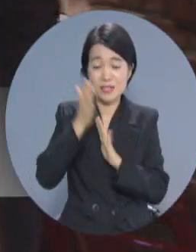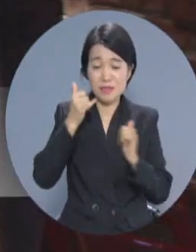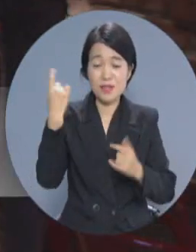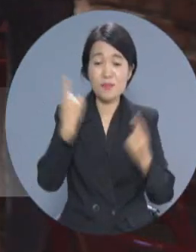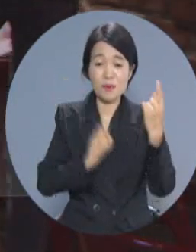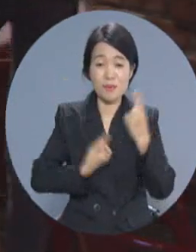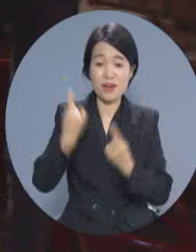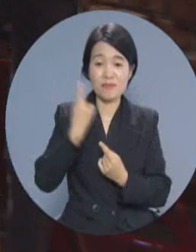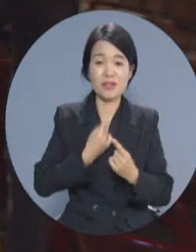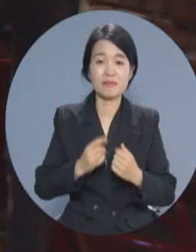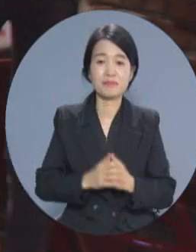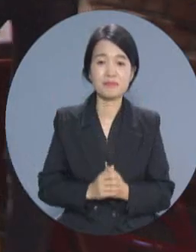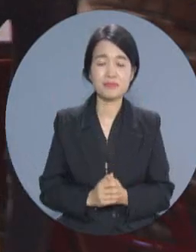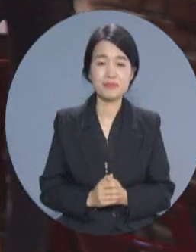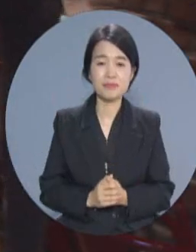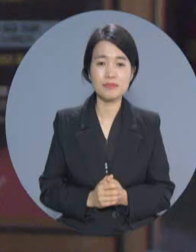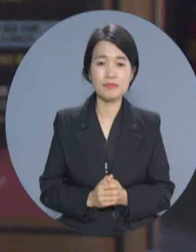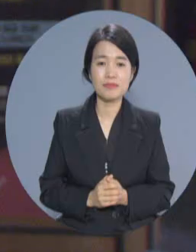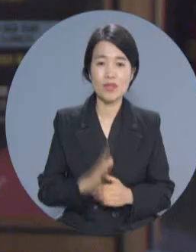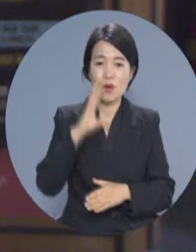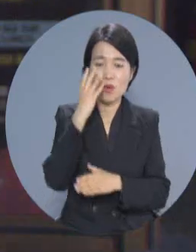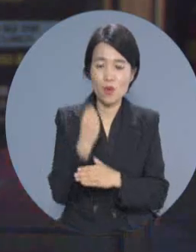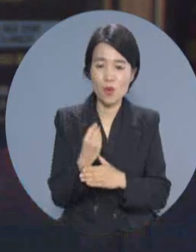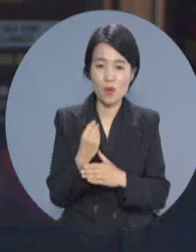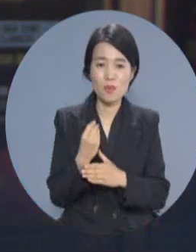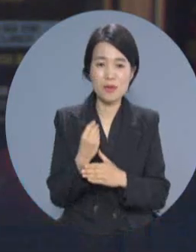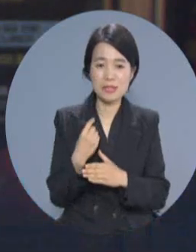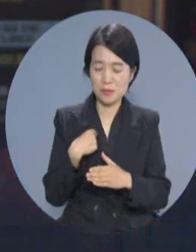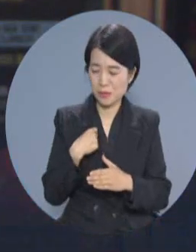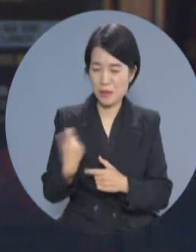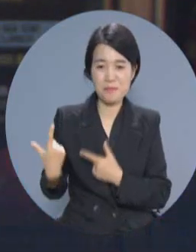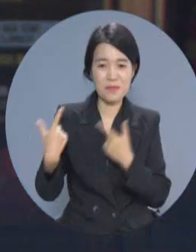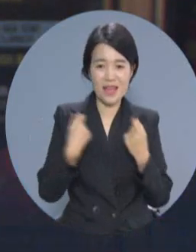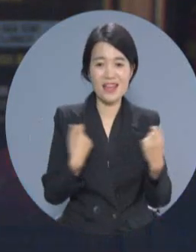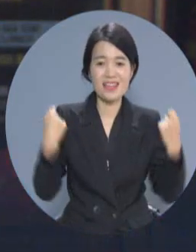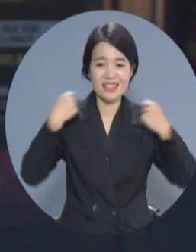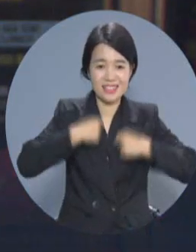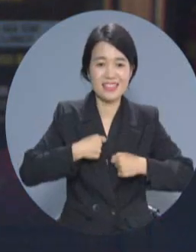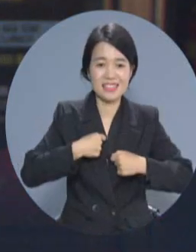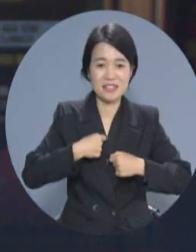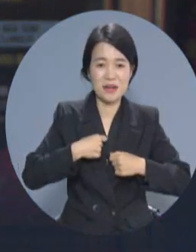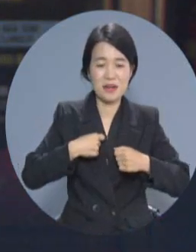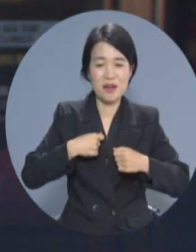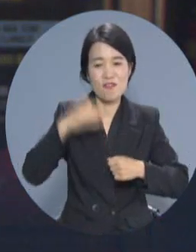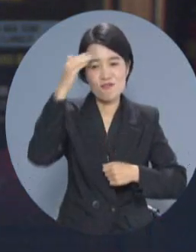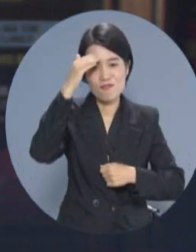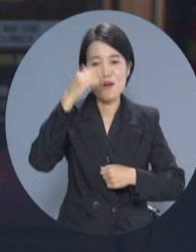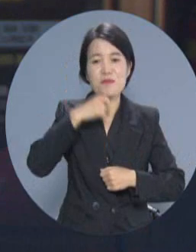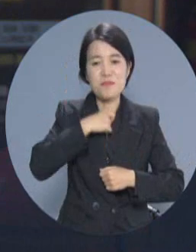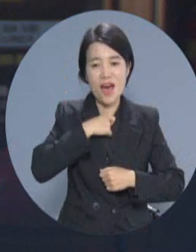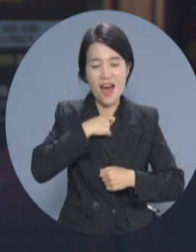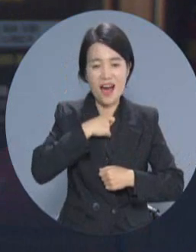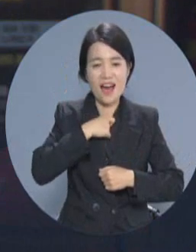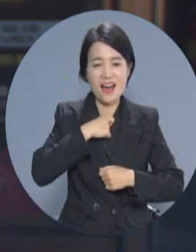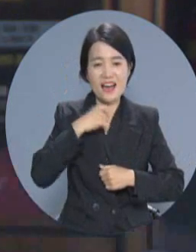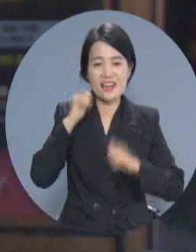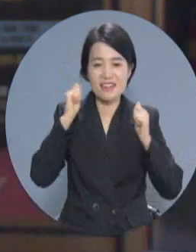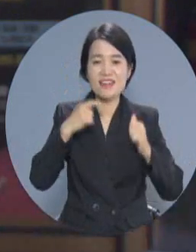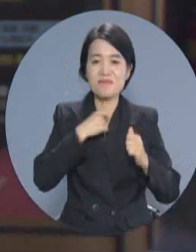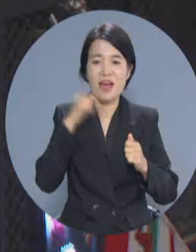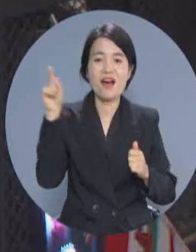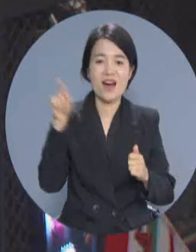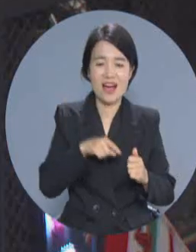발길이 이어졌습니다. 월드컵 경기가 있다 보니까 유니폼까지 맞춰 입고 한번 밖에서 응원하고 싶어서